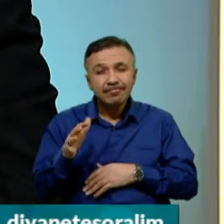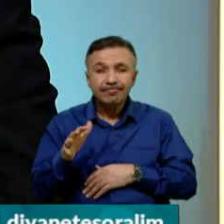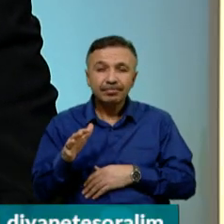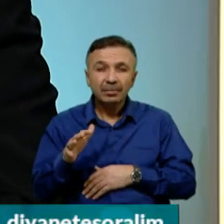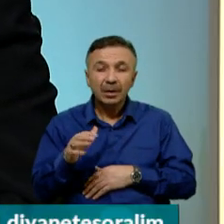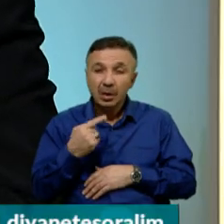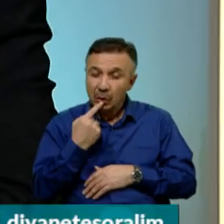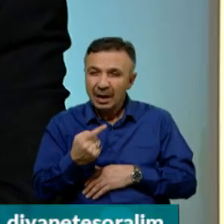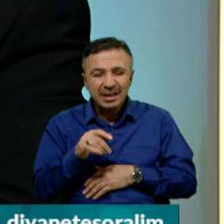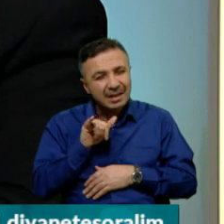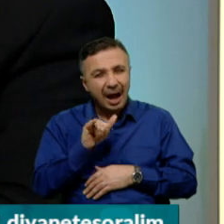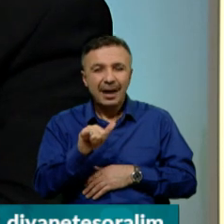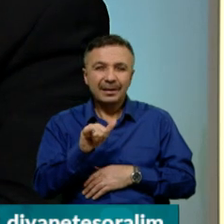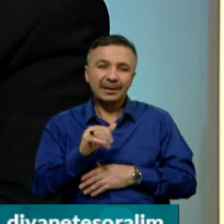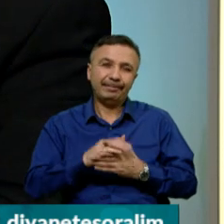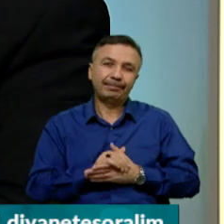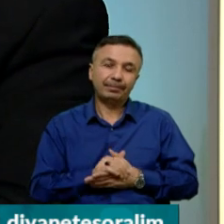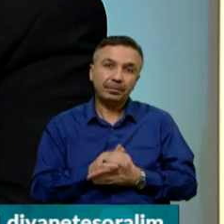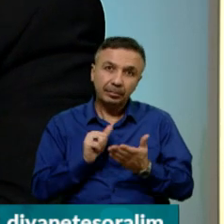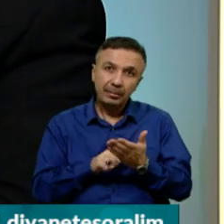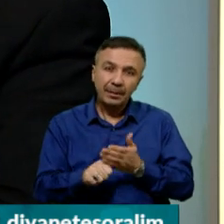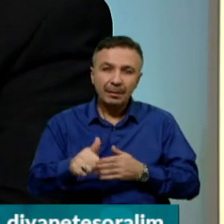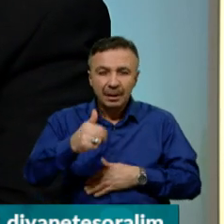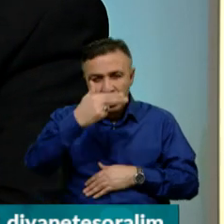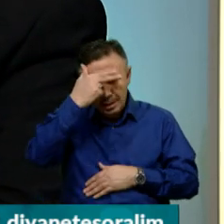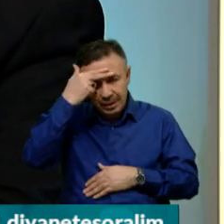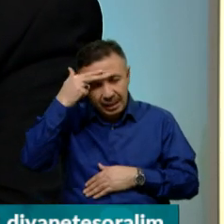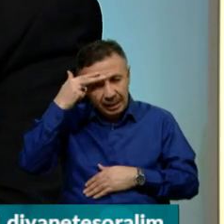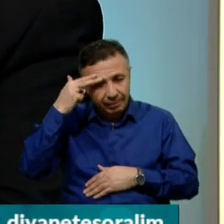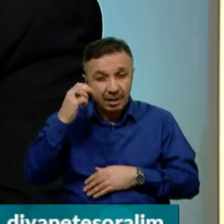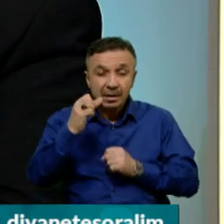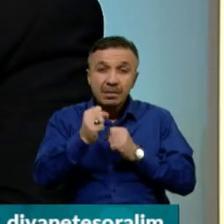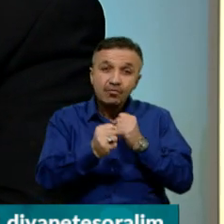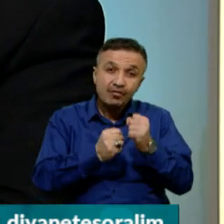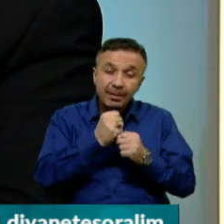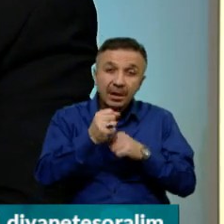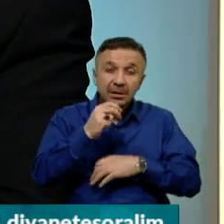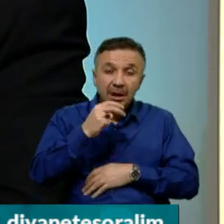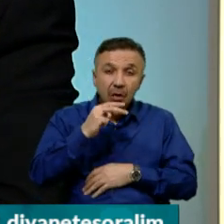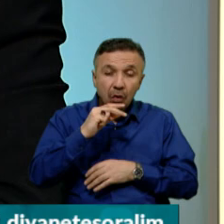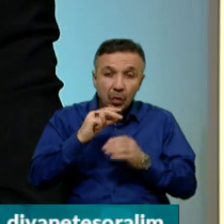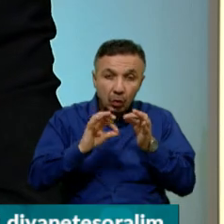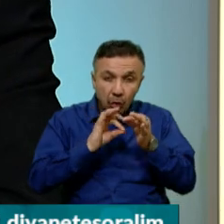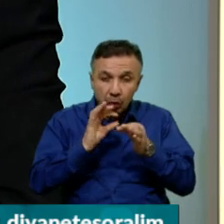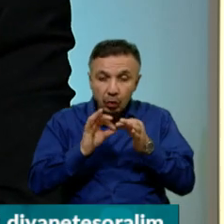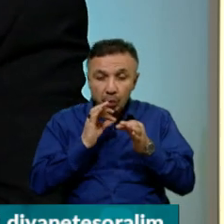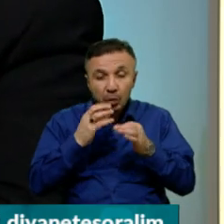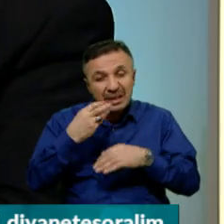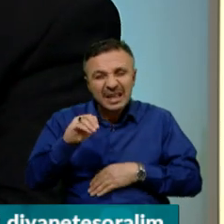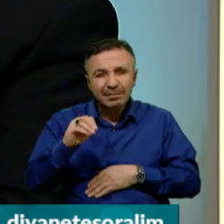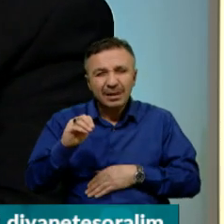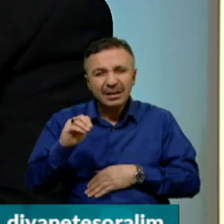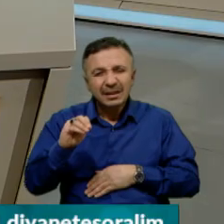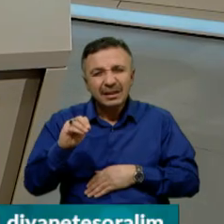söylemiş olduğu aynıdır hepsi şarap fabrikasına üzüm satmanın caiz olmadığını